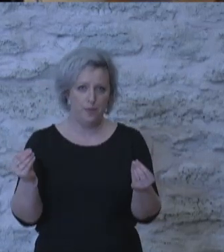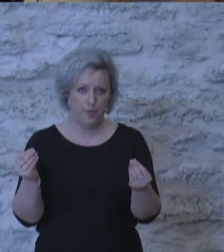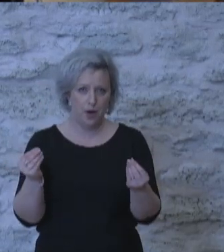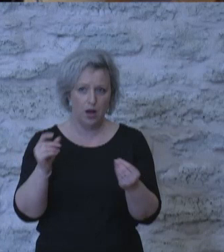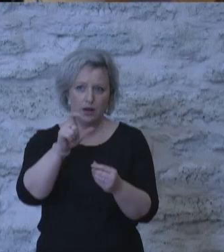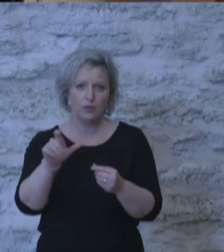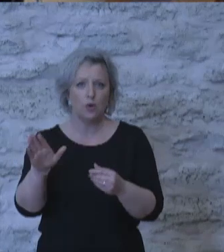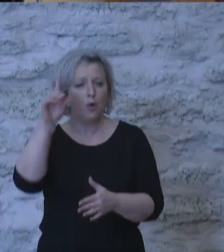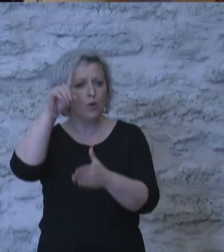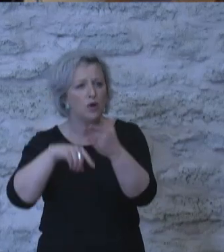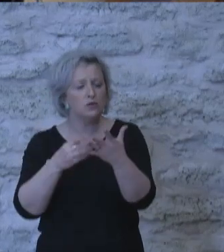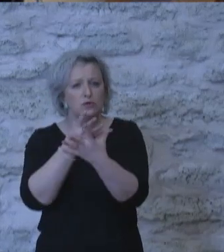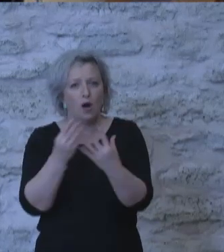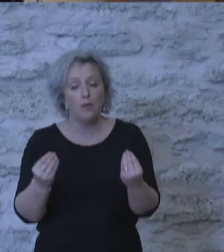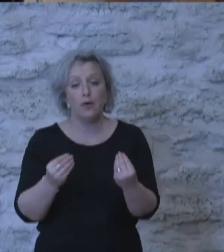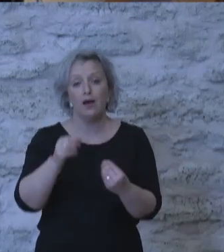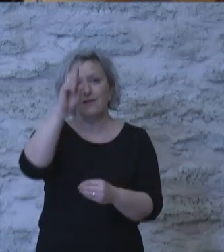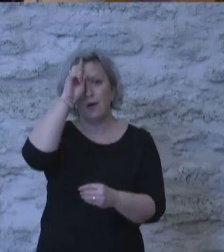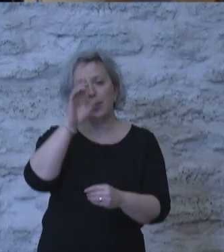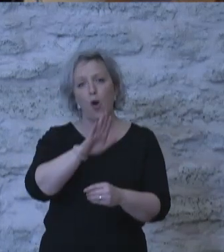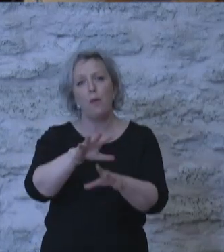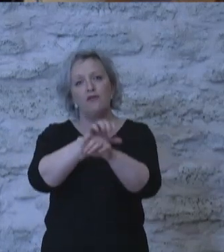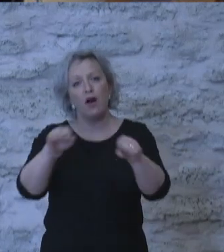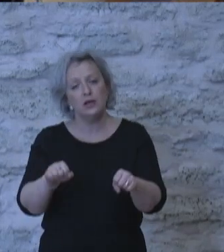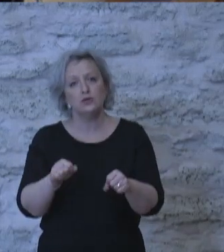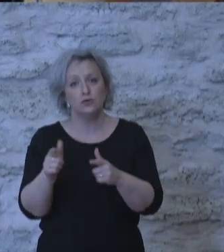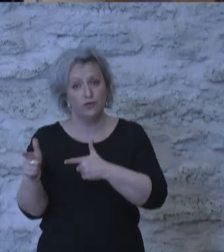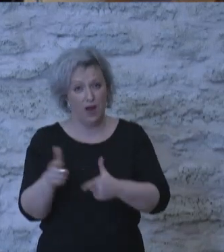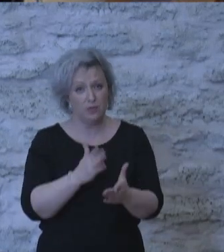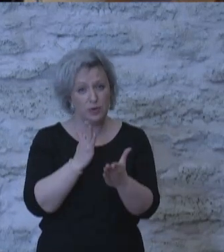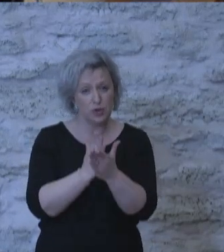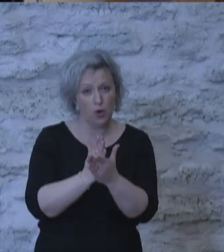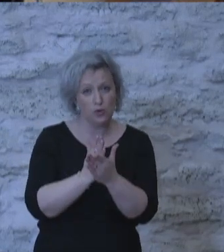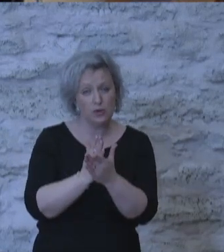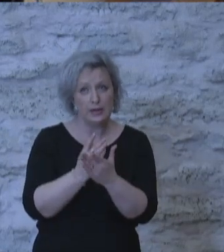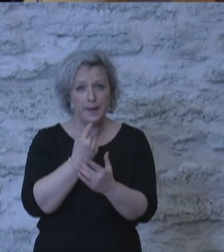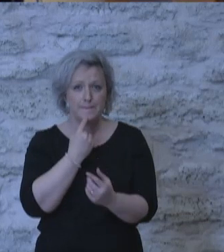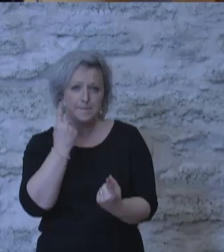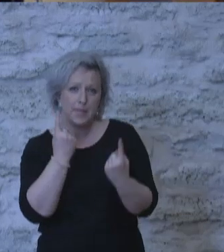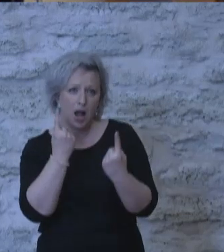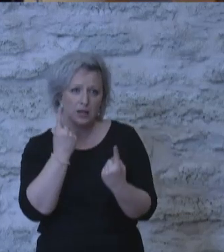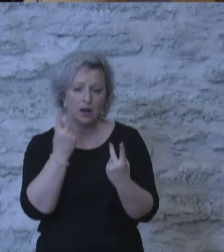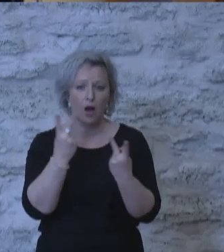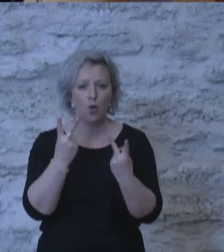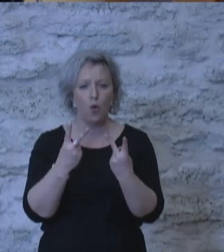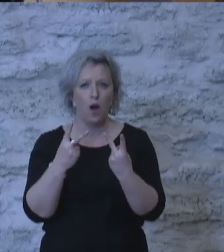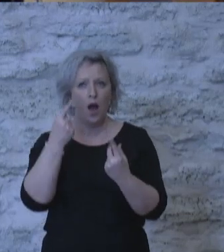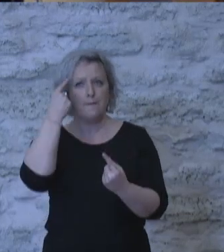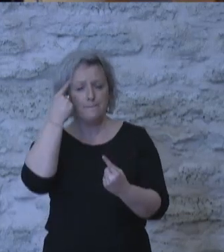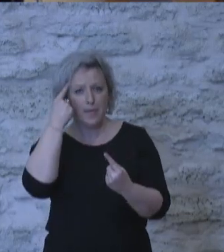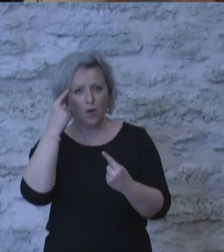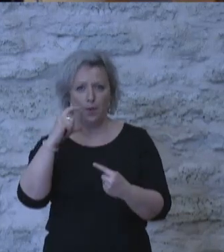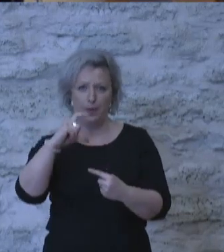kas vabariga valitsus on valmis kaaluma vähemmasti oluliselt piiratumalt käsitlust nendele